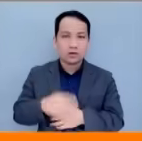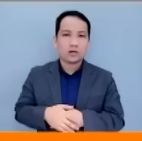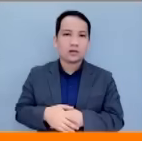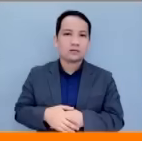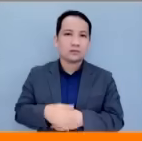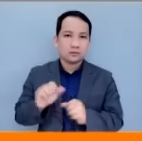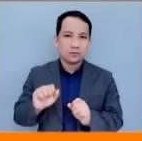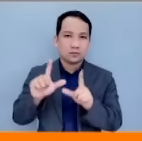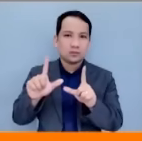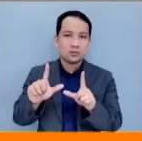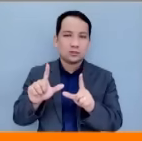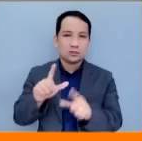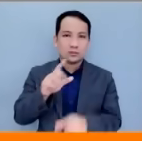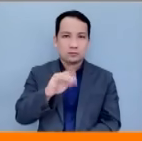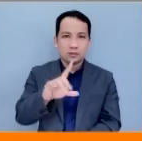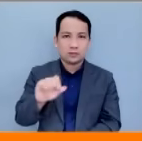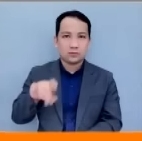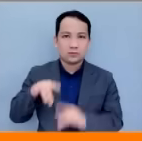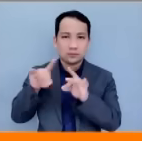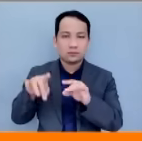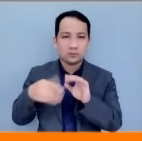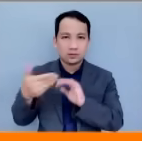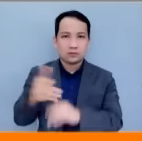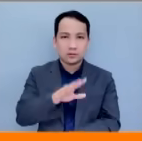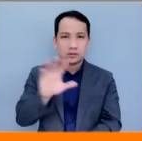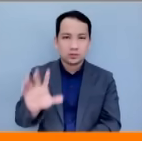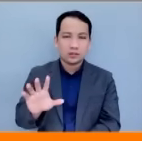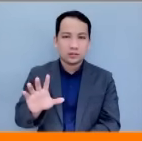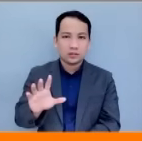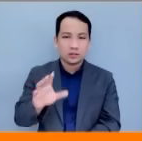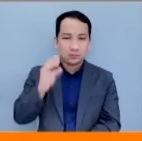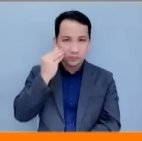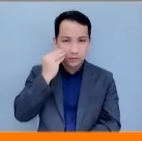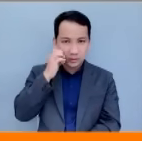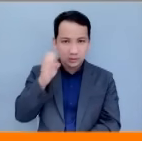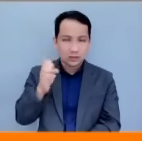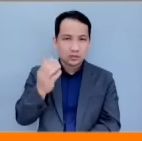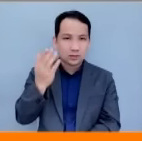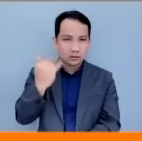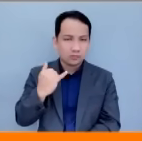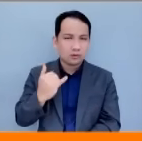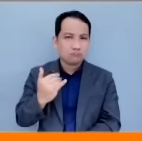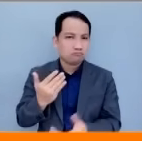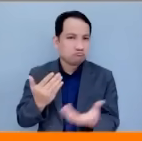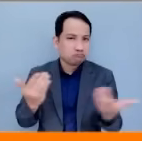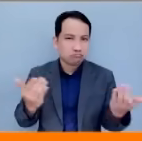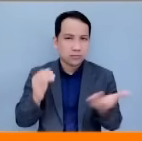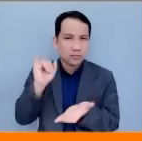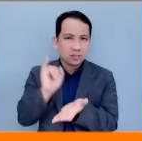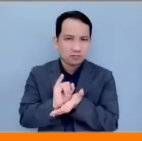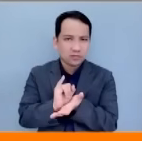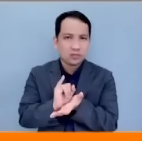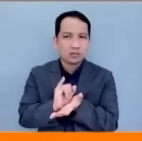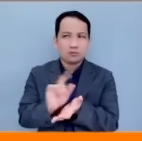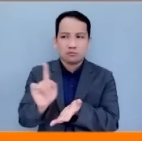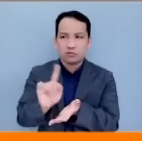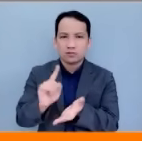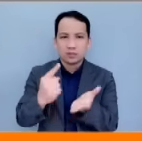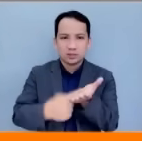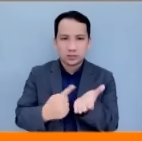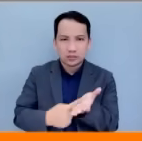sa Melbourne, nasa frontline ng balitang yan si Marian Enriquez. Marian, bukod sa investment, ano pa ang tinalakay ng Pangulo